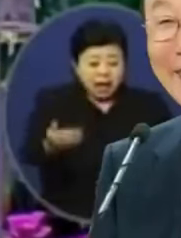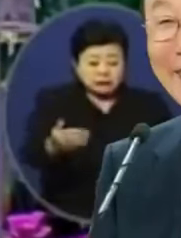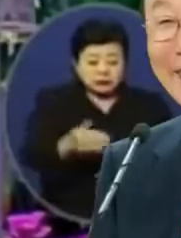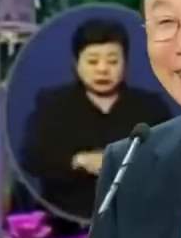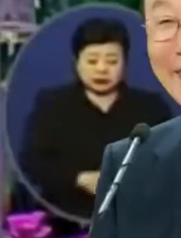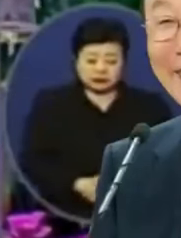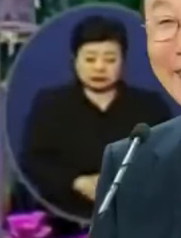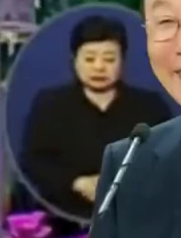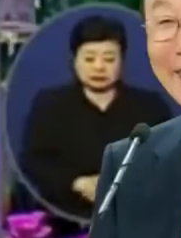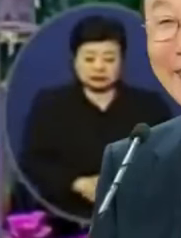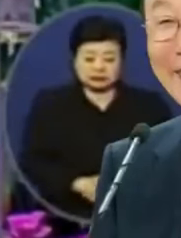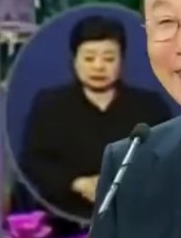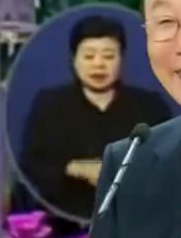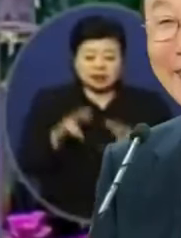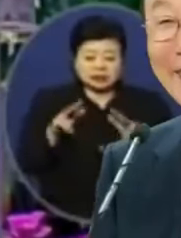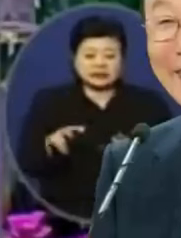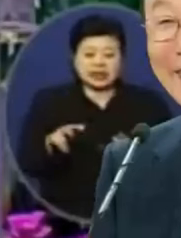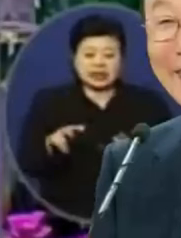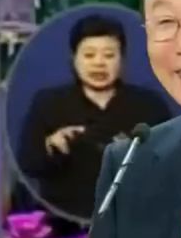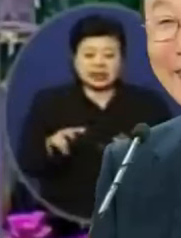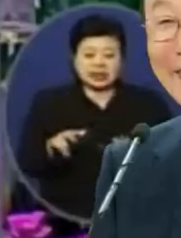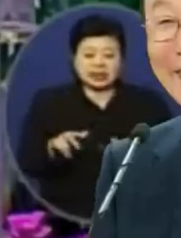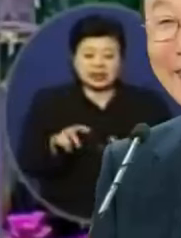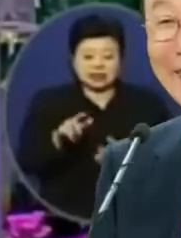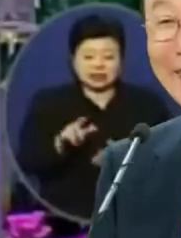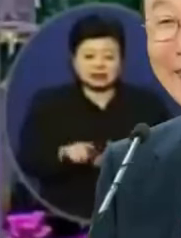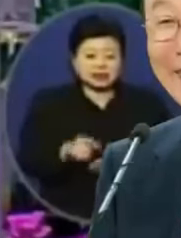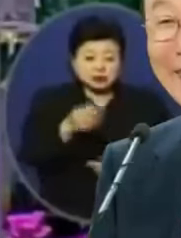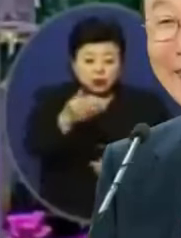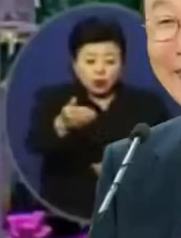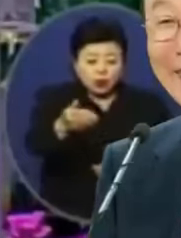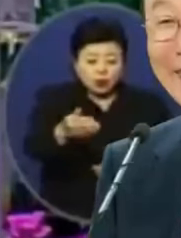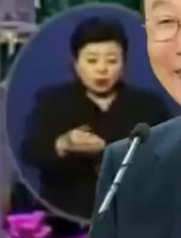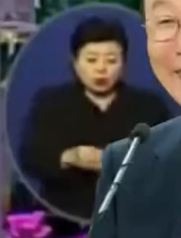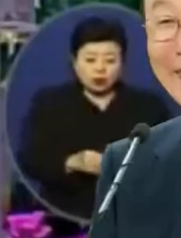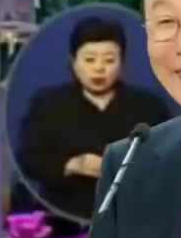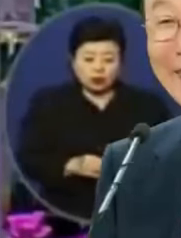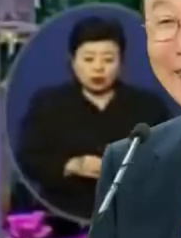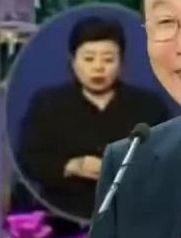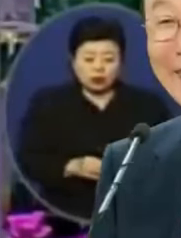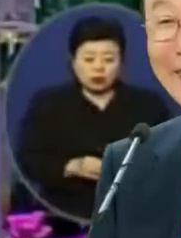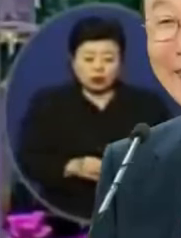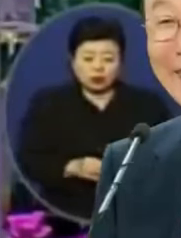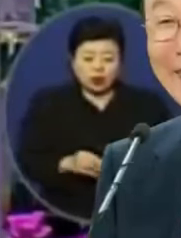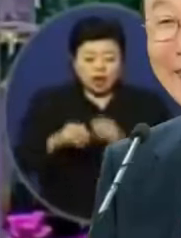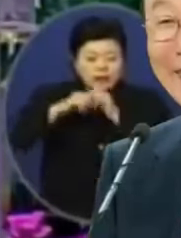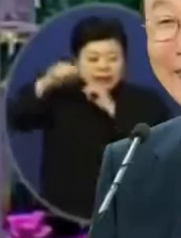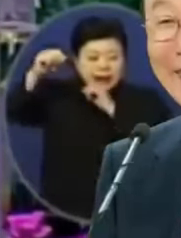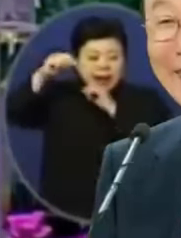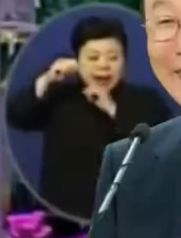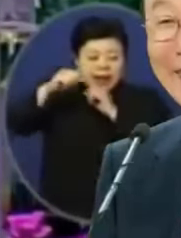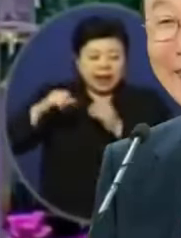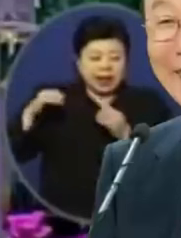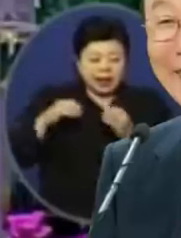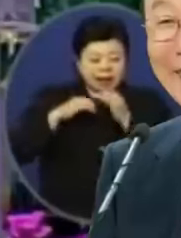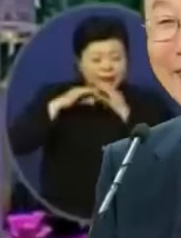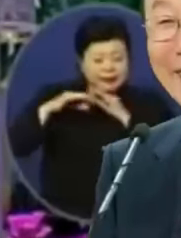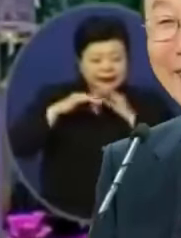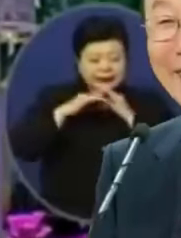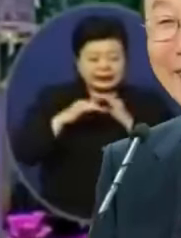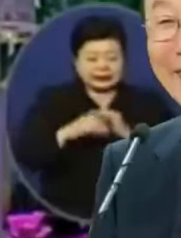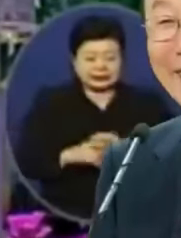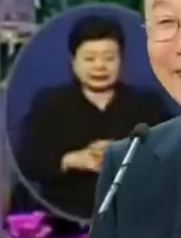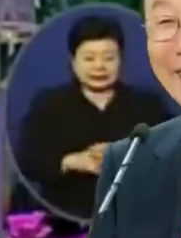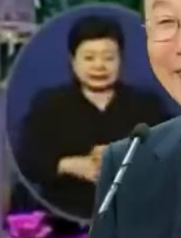이제라도 내가 기회를 한 번 더 주겠으니까 준비했다가 나팔과 피리와 수금과